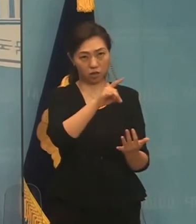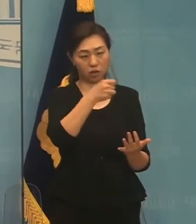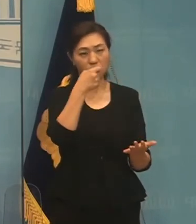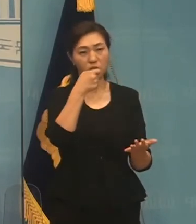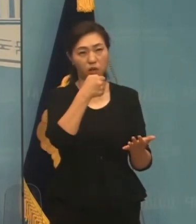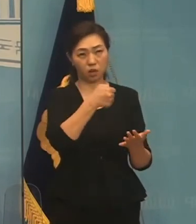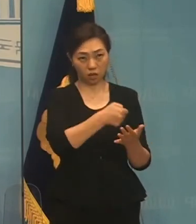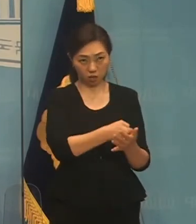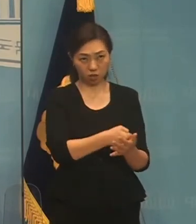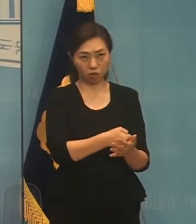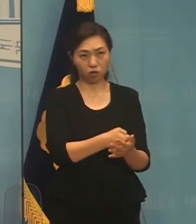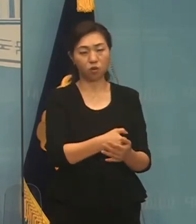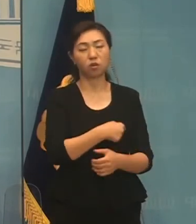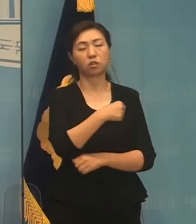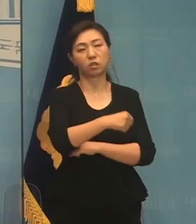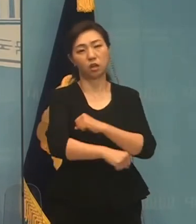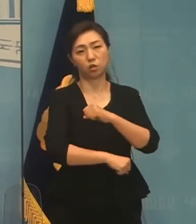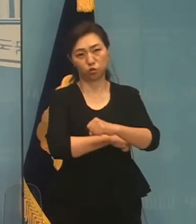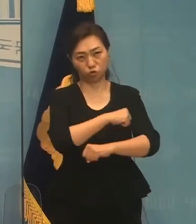마음껏